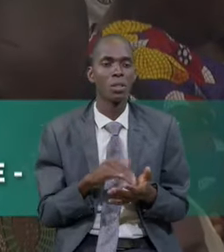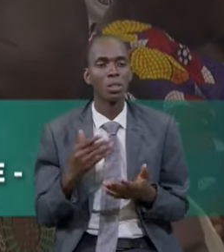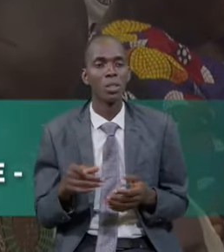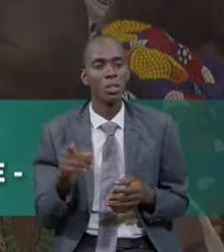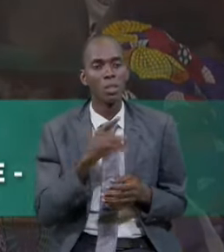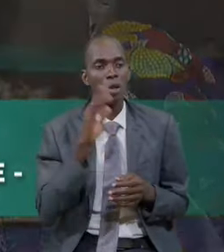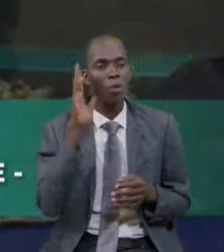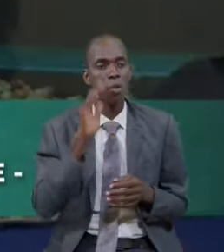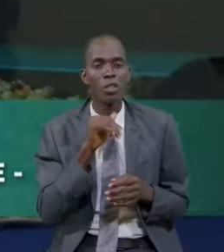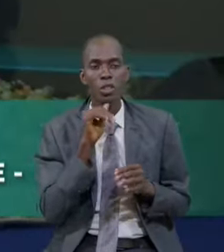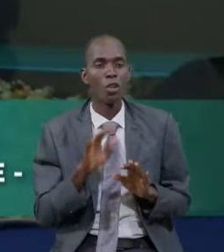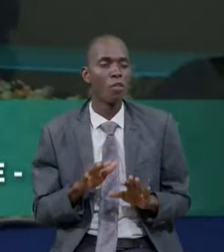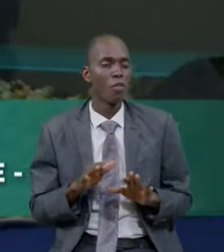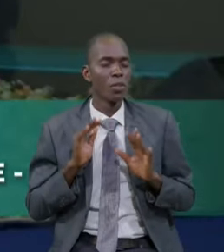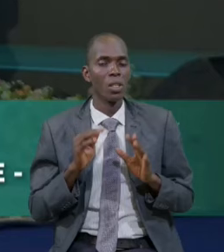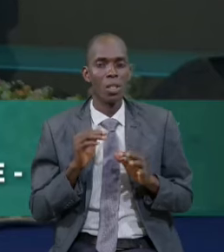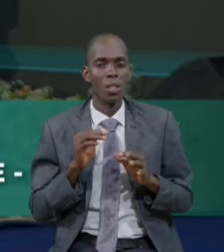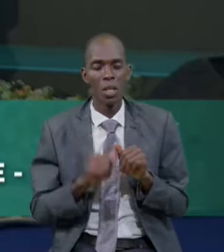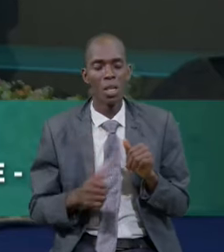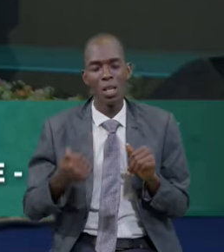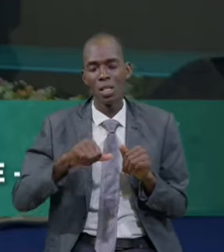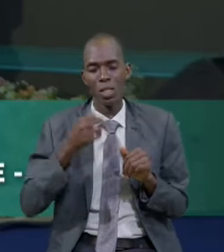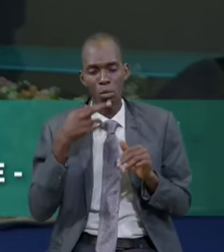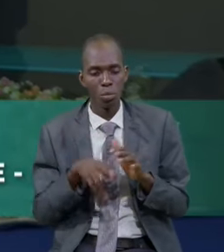Ils ne craindront plus les serpents et les scorpions.